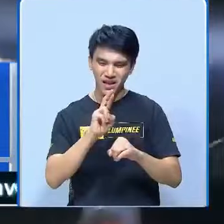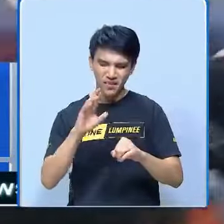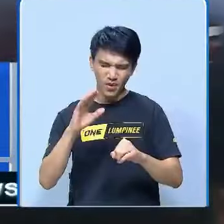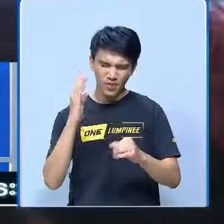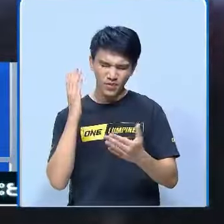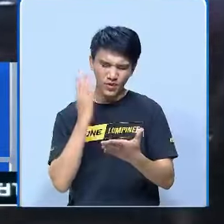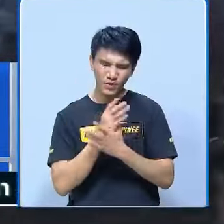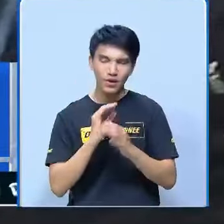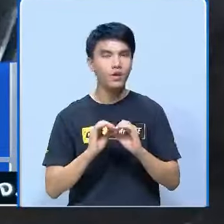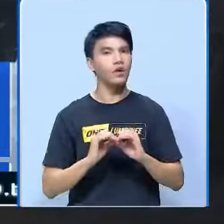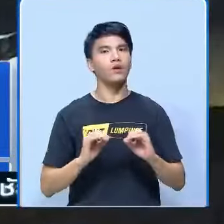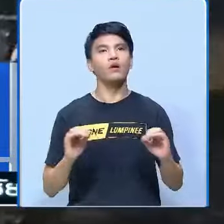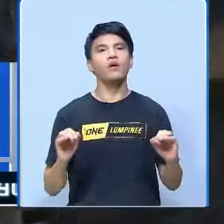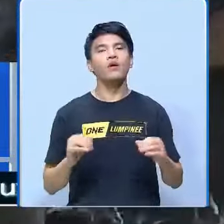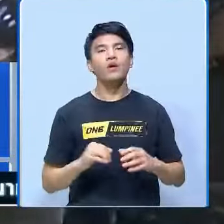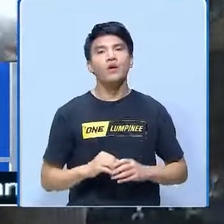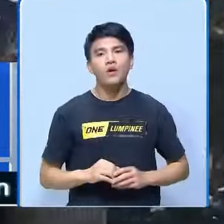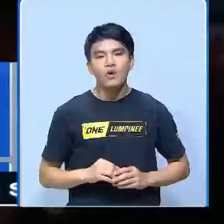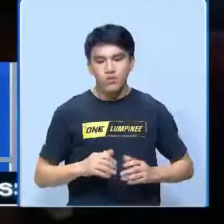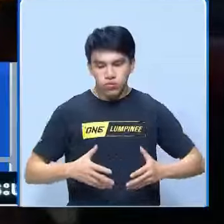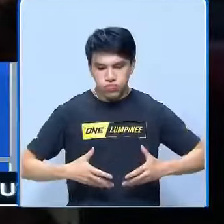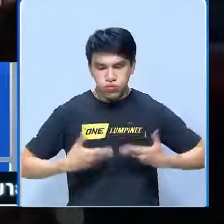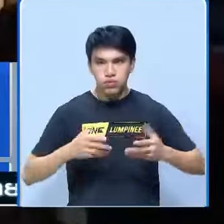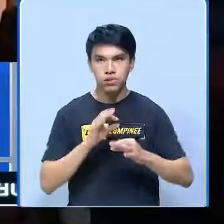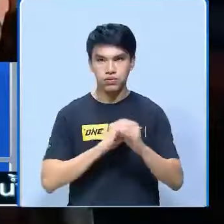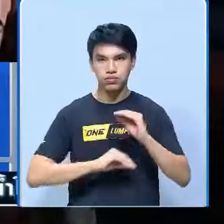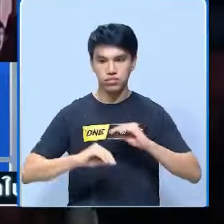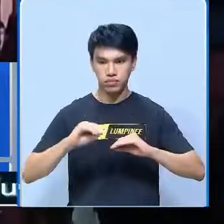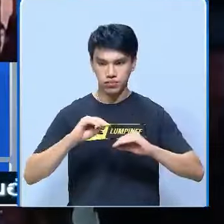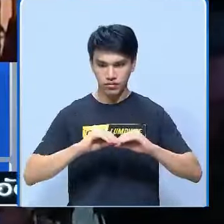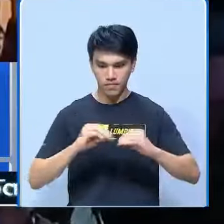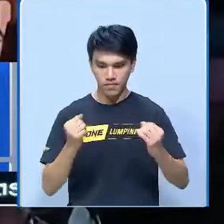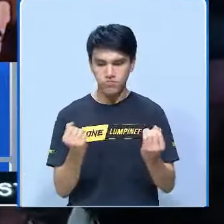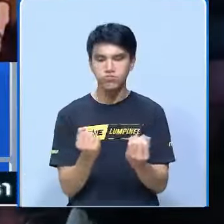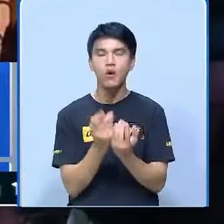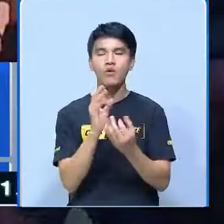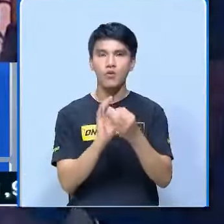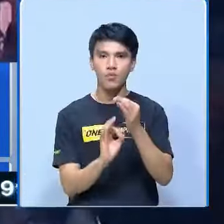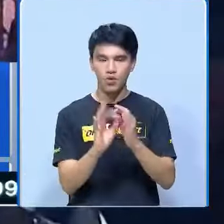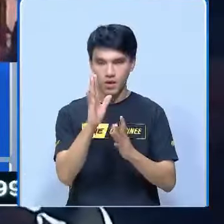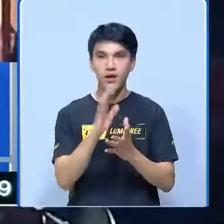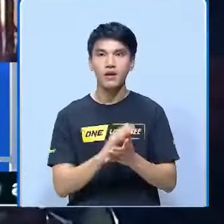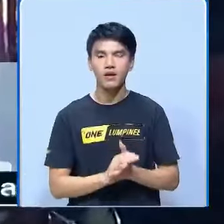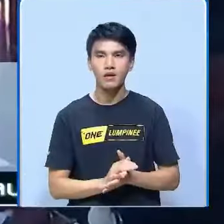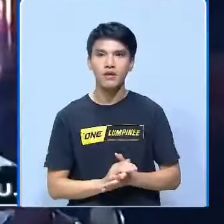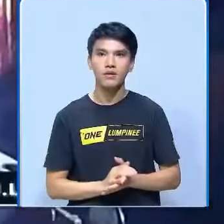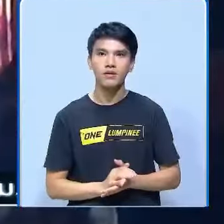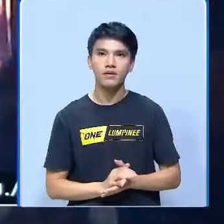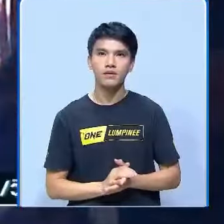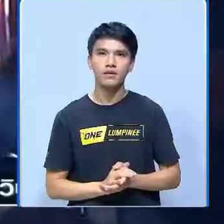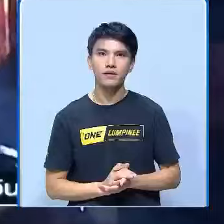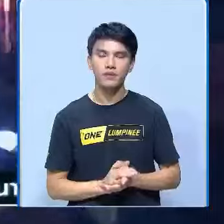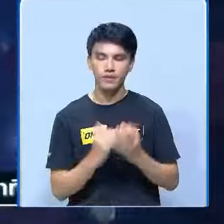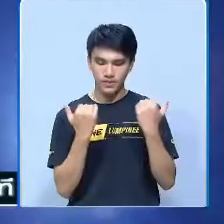อมตัดนะมันก็ทำให้เกิดความร้อนสะสมจนกระทั่งเกิดระเบิดแล้วก็เพลิงลุกไหม้ขึ้นนี่แหละค่ะ ค่ะ